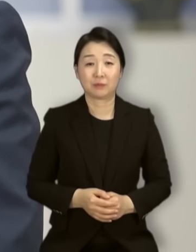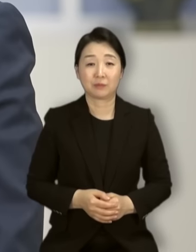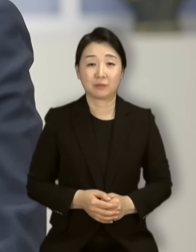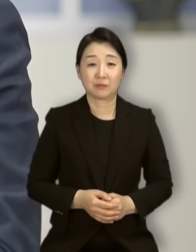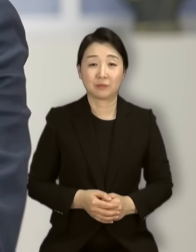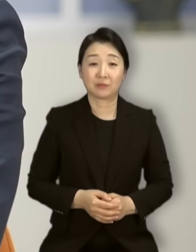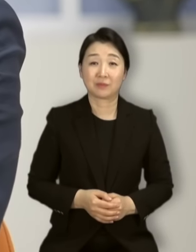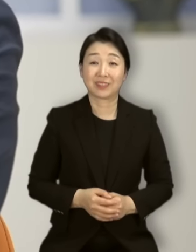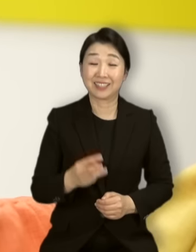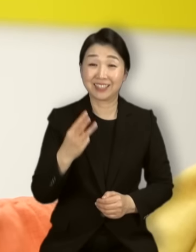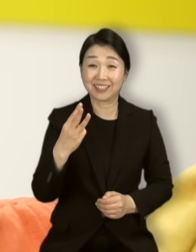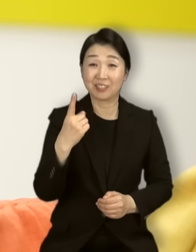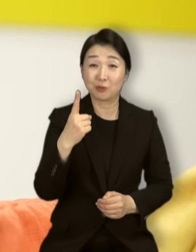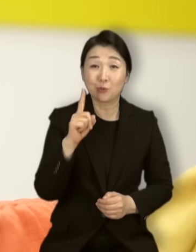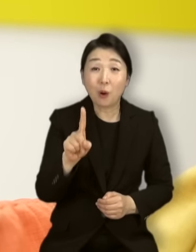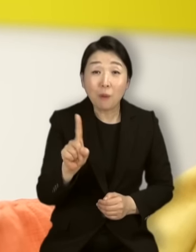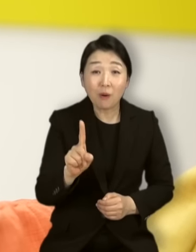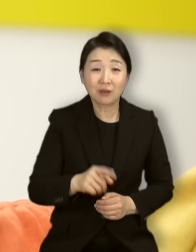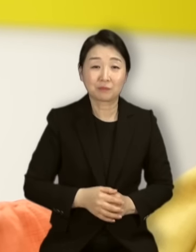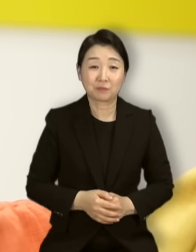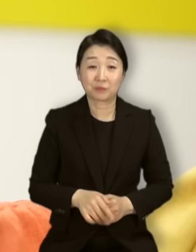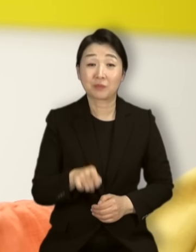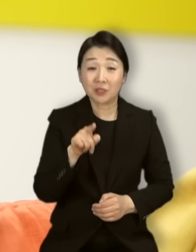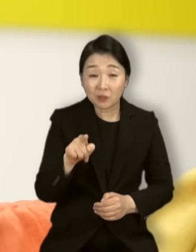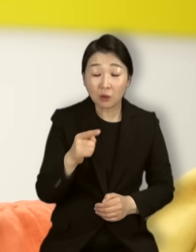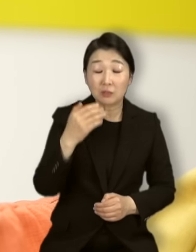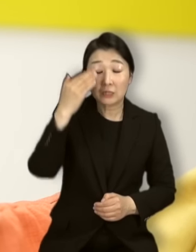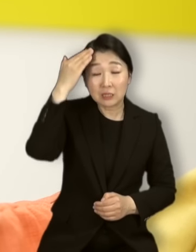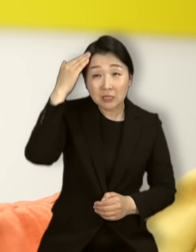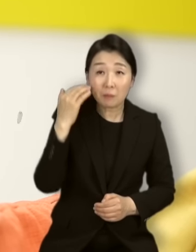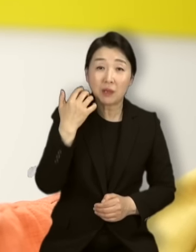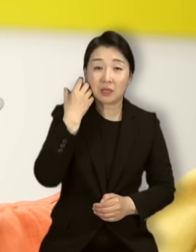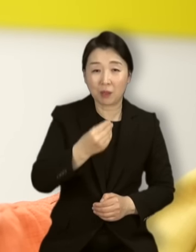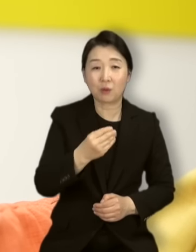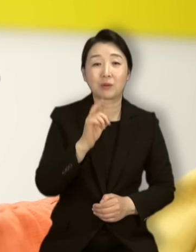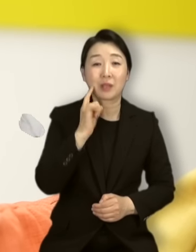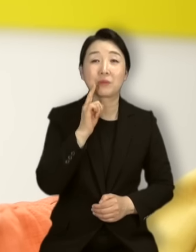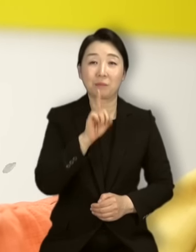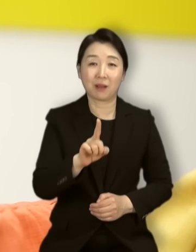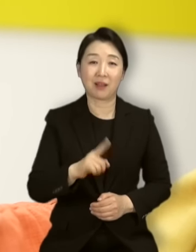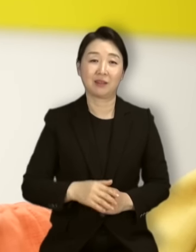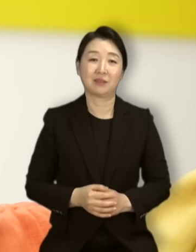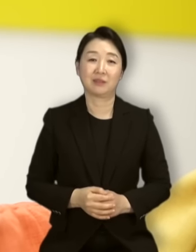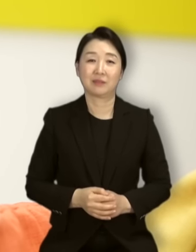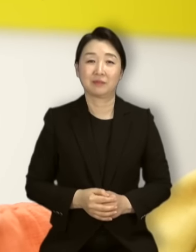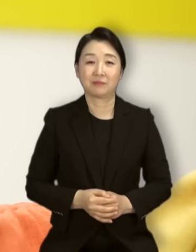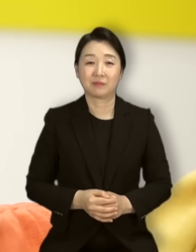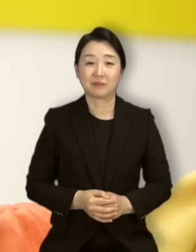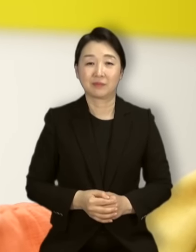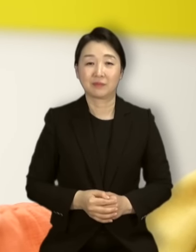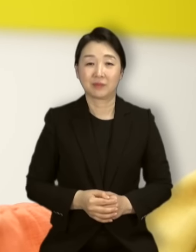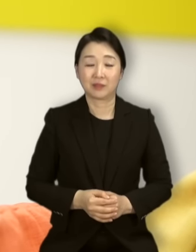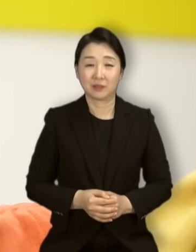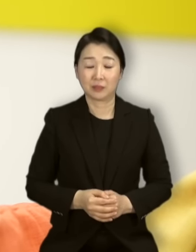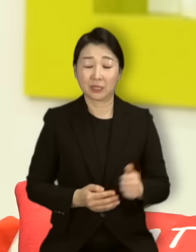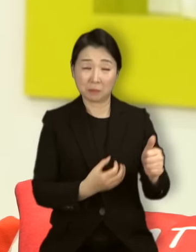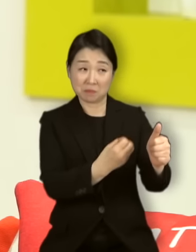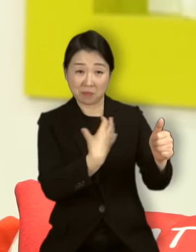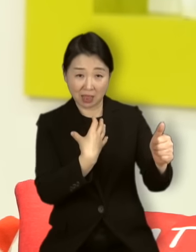예뻐 그 한 마디에 제가 까해서 약도 먹고 치료도 다니고 했던 걸 한 번에 딱 중단